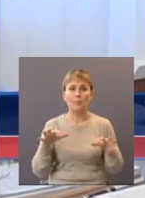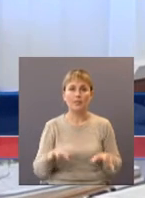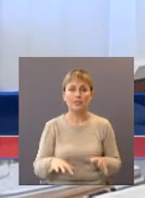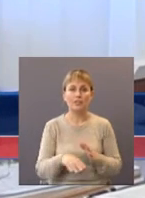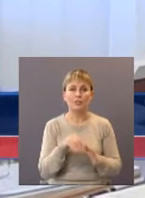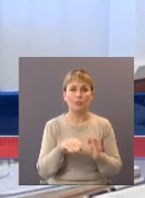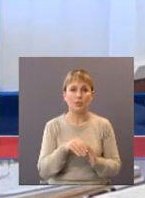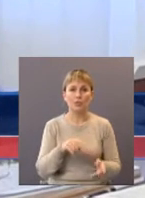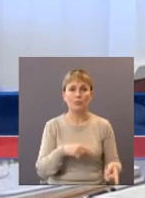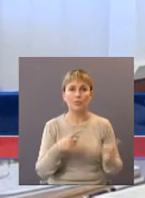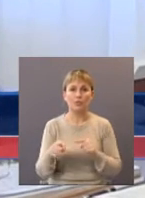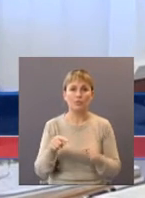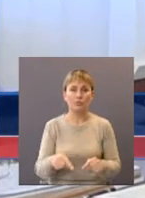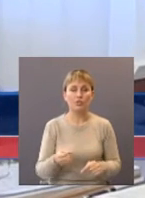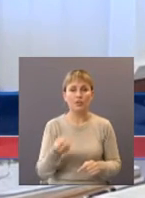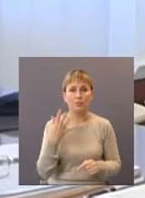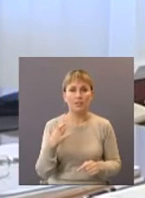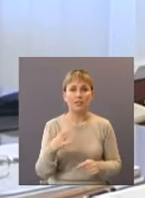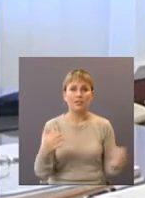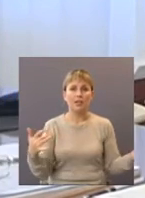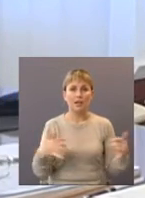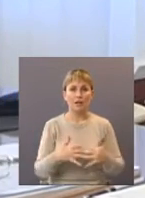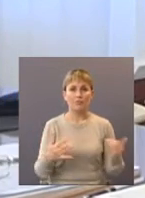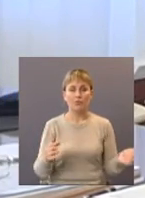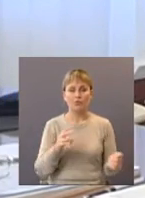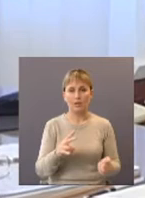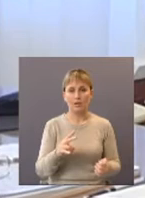Когда он построил Петербург, отвоевал вот эти